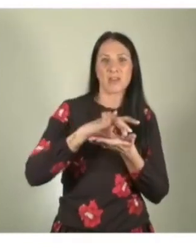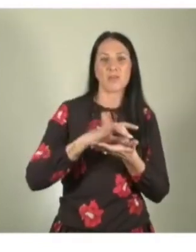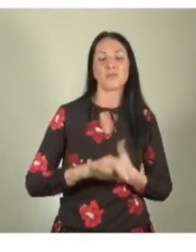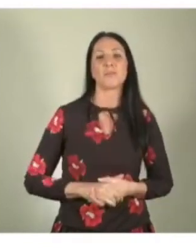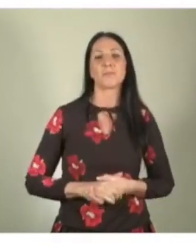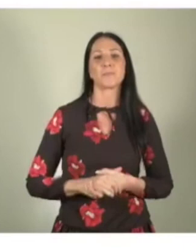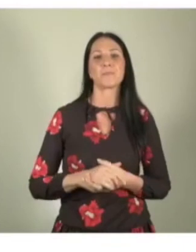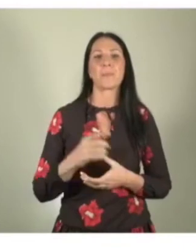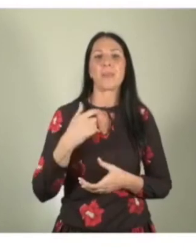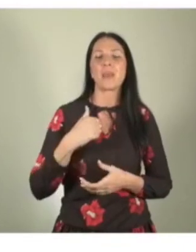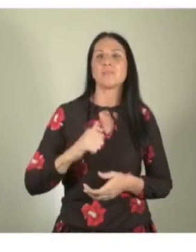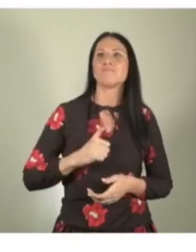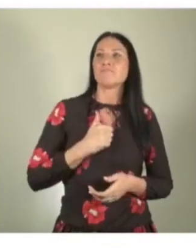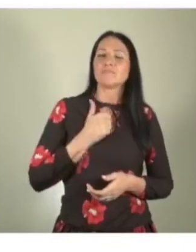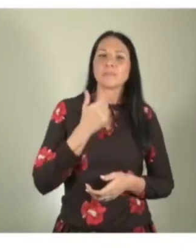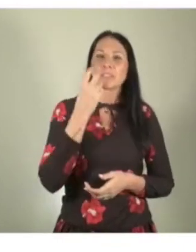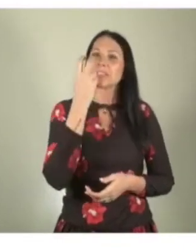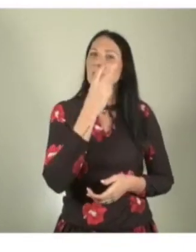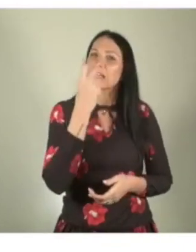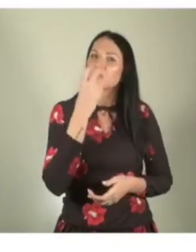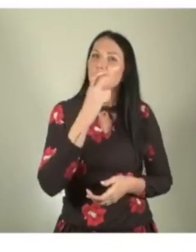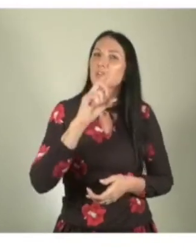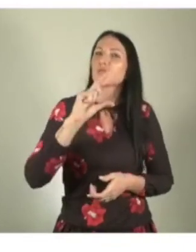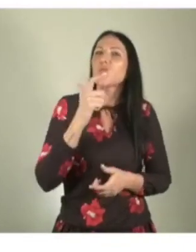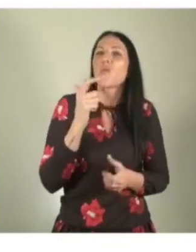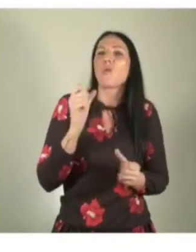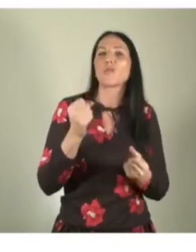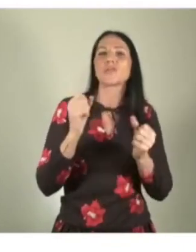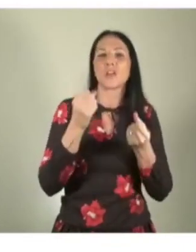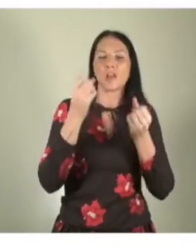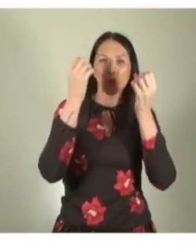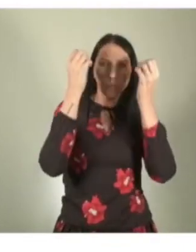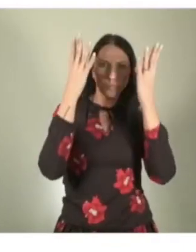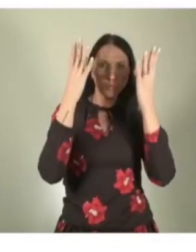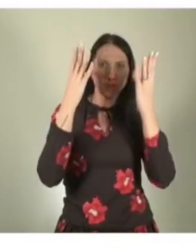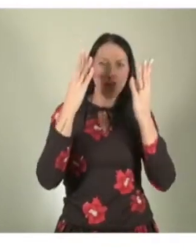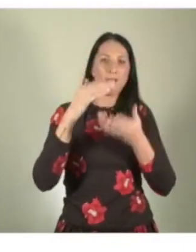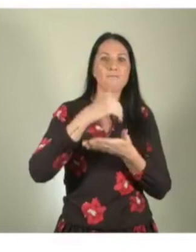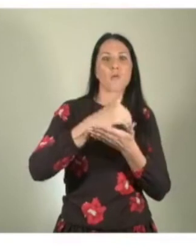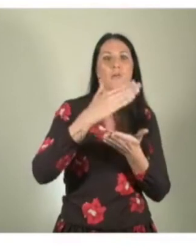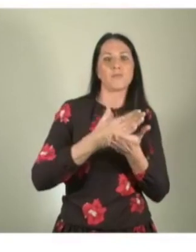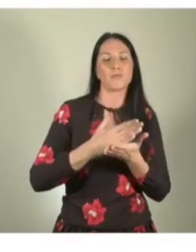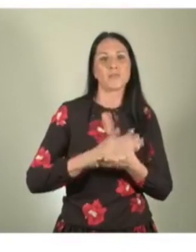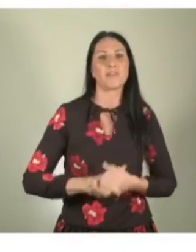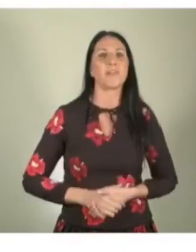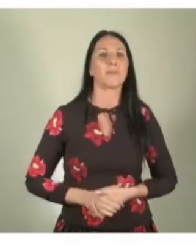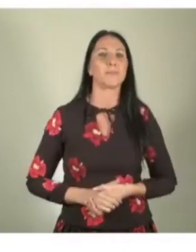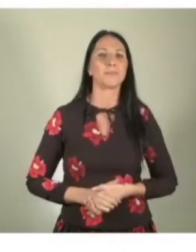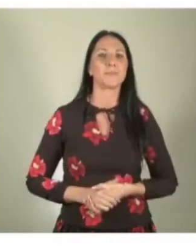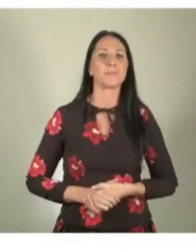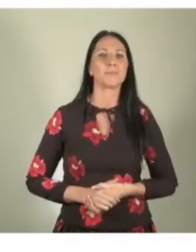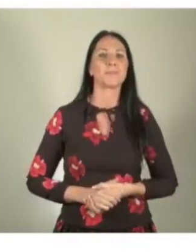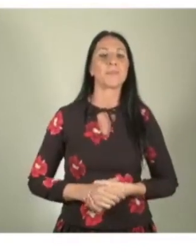i zainteresowanie tym, co się dzieje w kulturze w województwie.